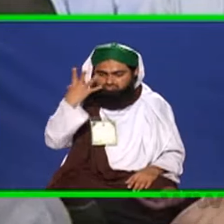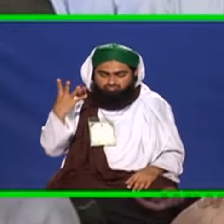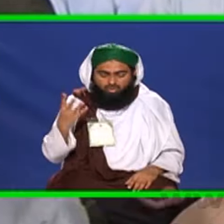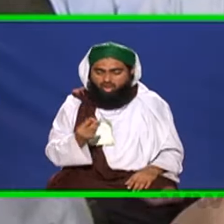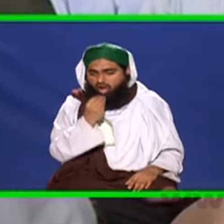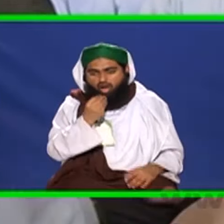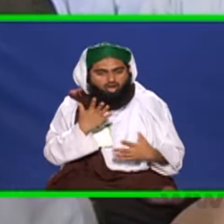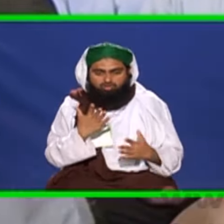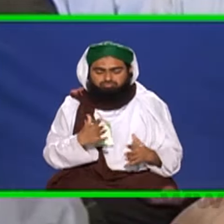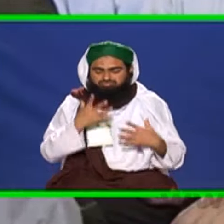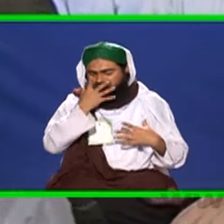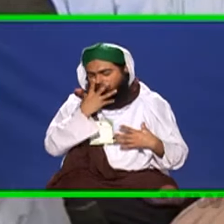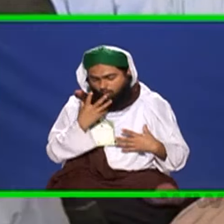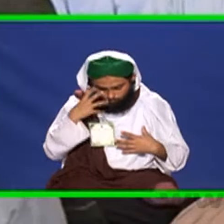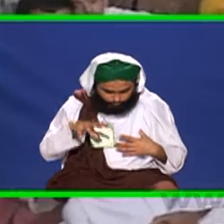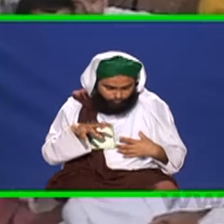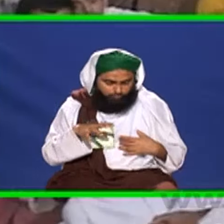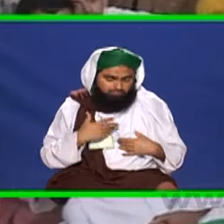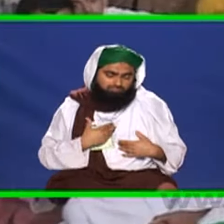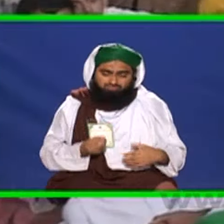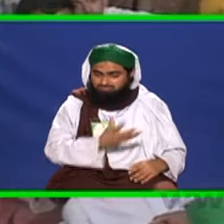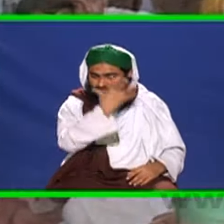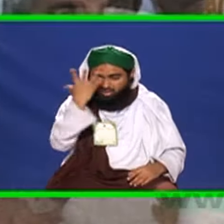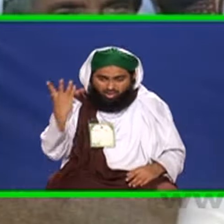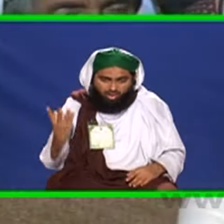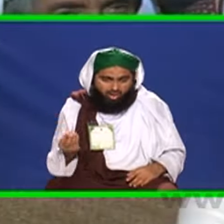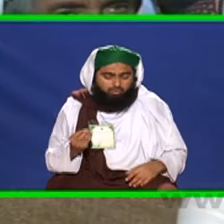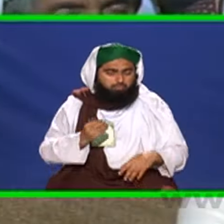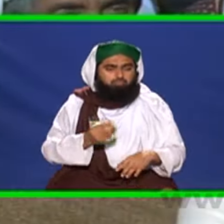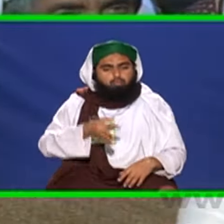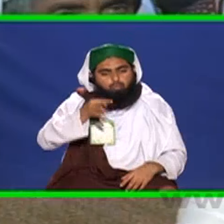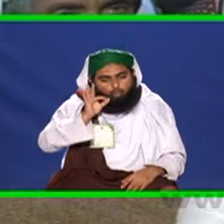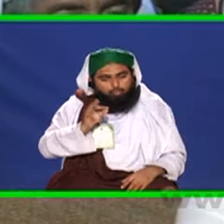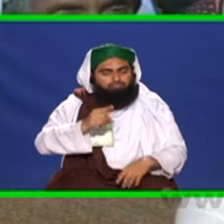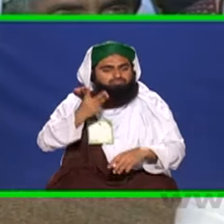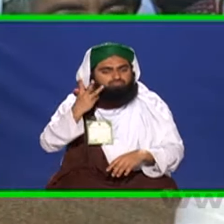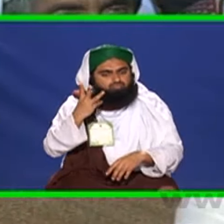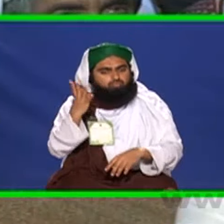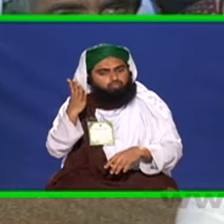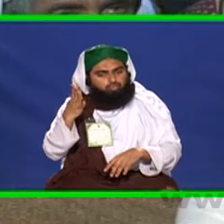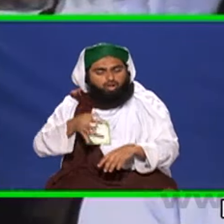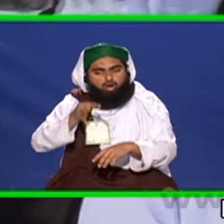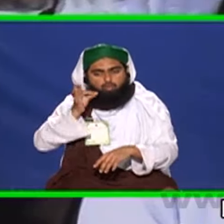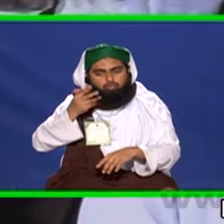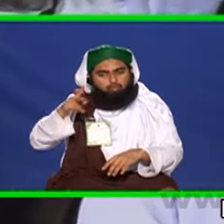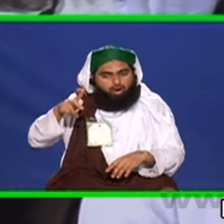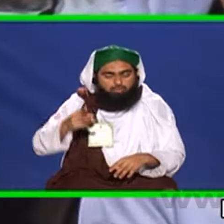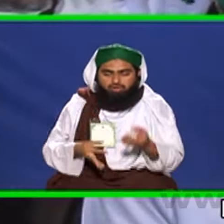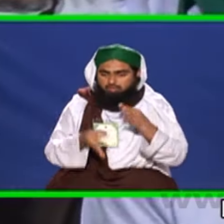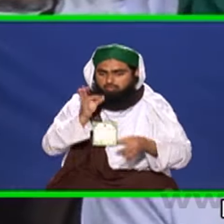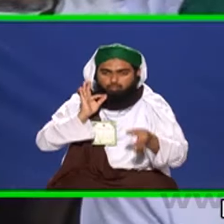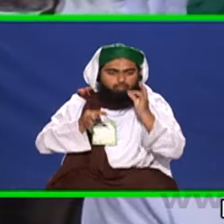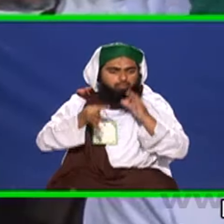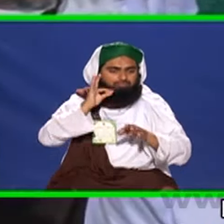جاتا، موڈ آف ہو جاتا. دن میں 3 ٹائم تو کم از کم چاہیے، 4 ٹائم چل جائے گا اوور ٹائم اس میں چل